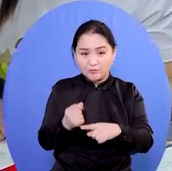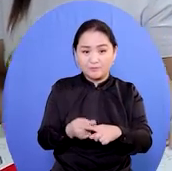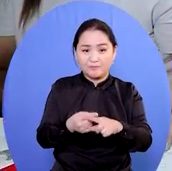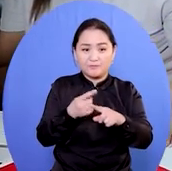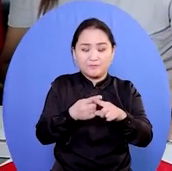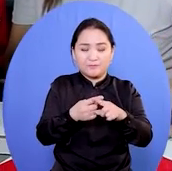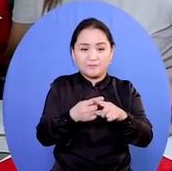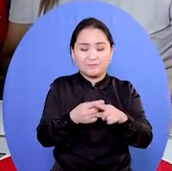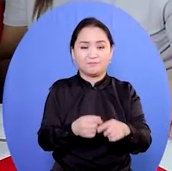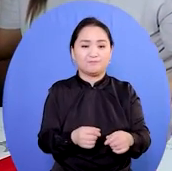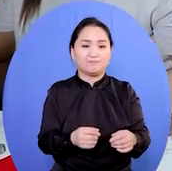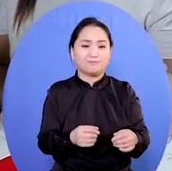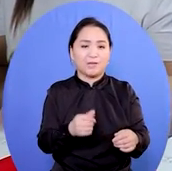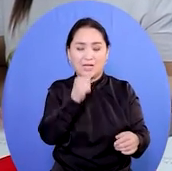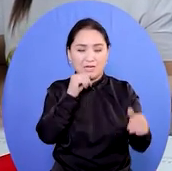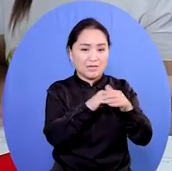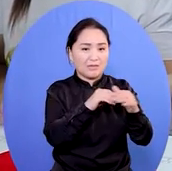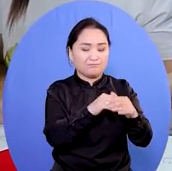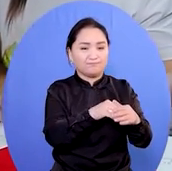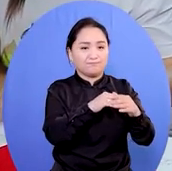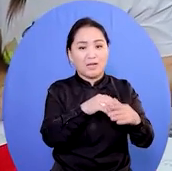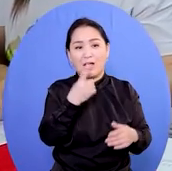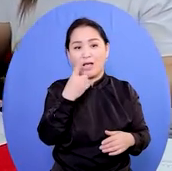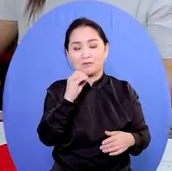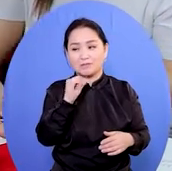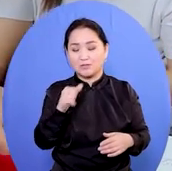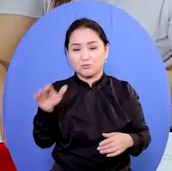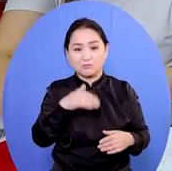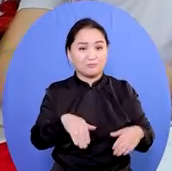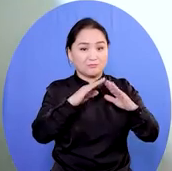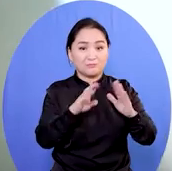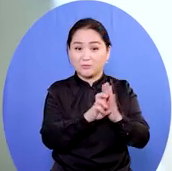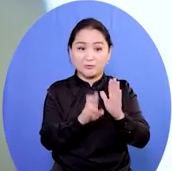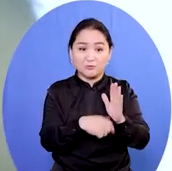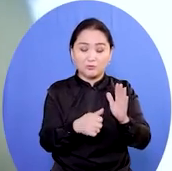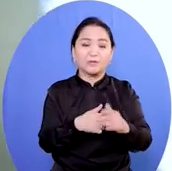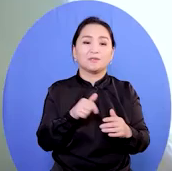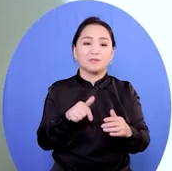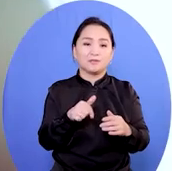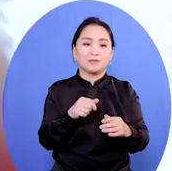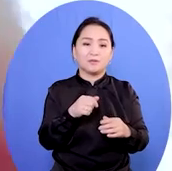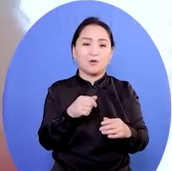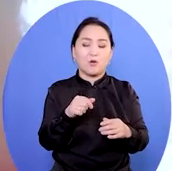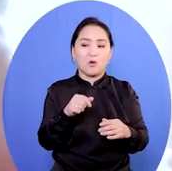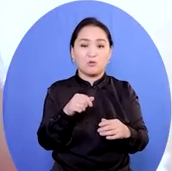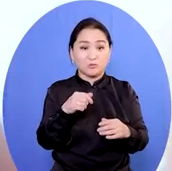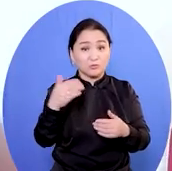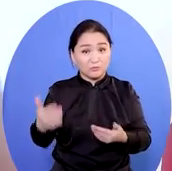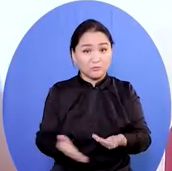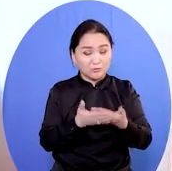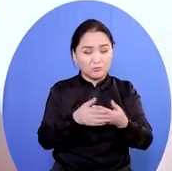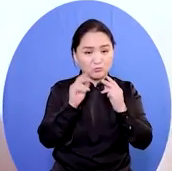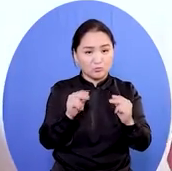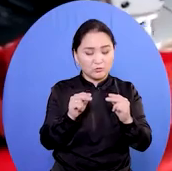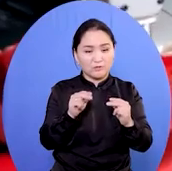ингээд жижиг зүгээр ахиулсныхаа үр дүн дан шууд 10 сая төгрөг авчихад ингээд бүх юм ингээд болчихно. Гэхдээ бас бодлого хувийн мөр мэдээж олж байгаа. Тэрнээс хойш